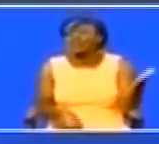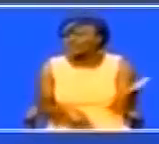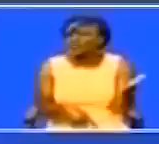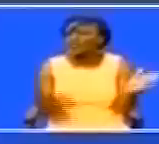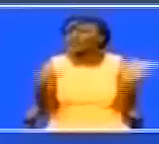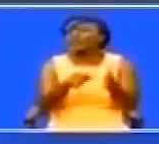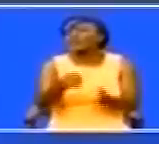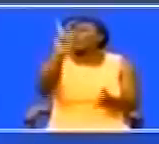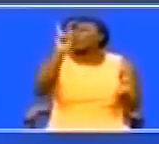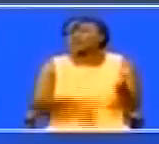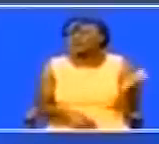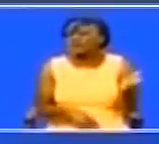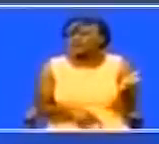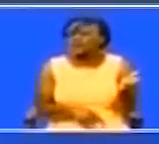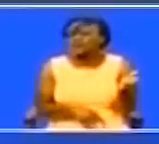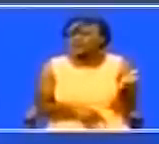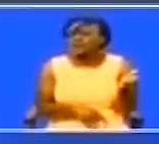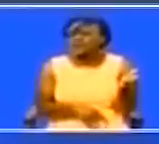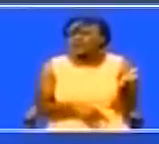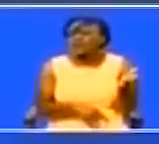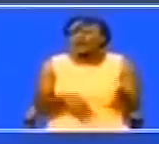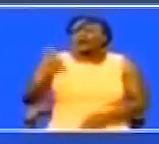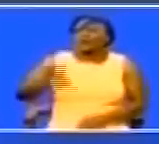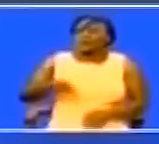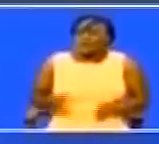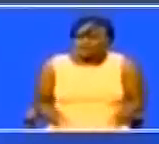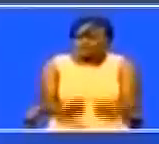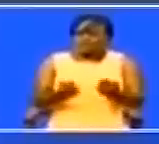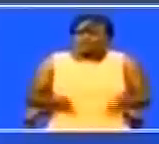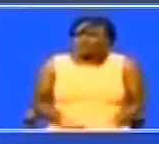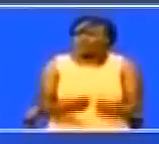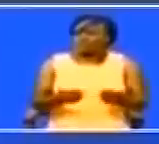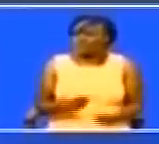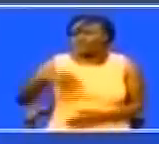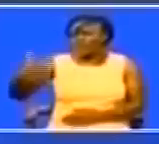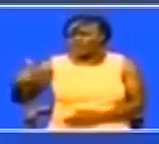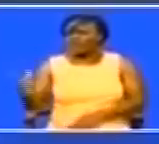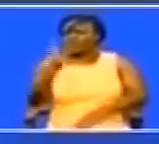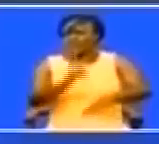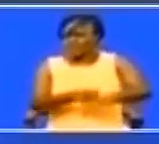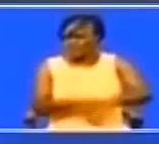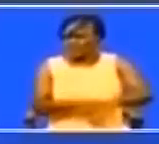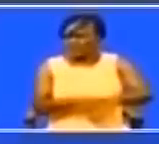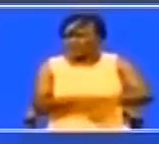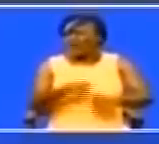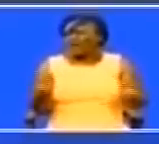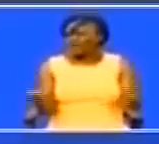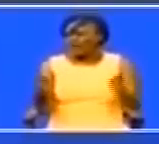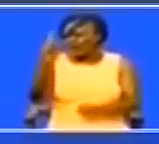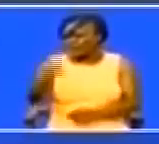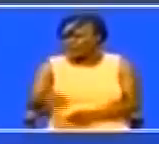Shida yenu ni nini? Hala, kina mama wanazaa kila siku jameni. Mbakuenda kwa